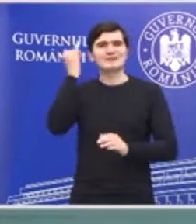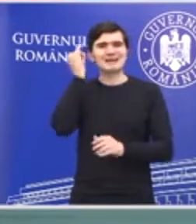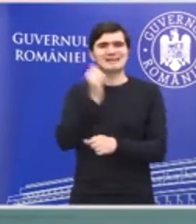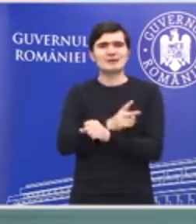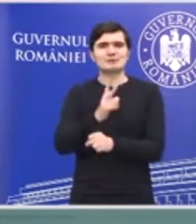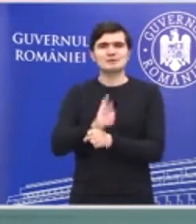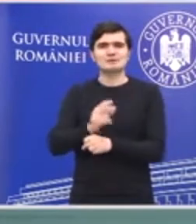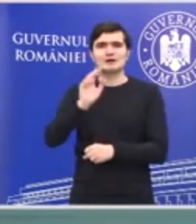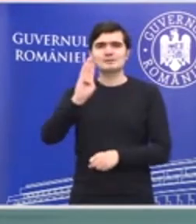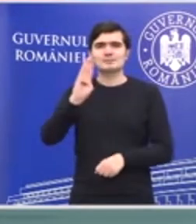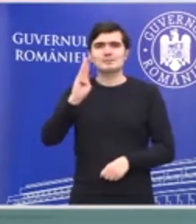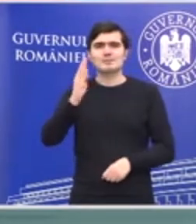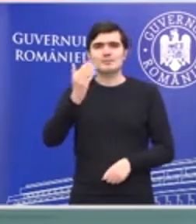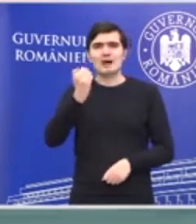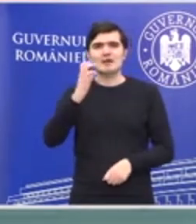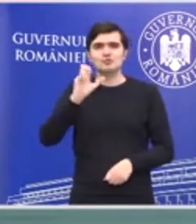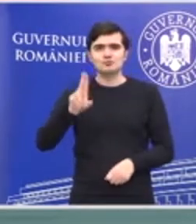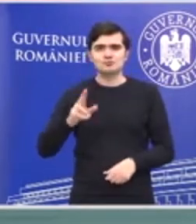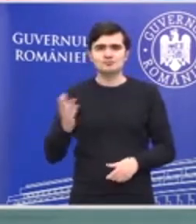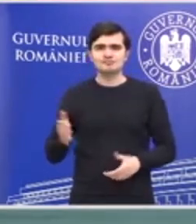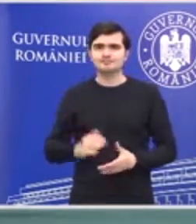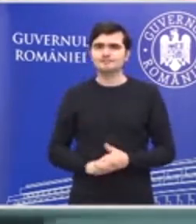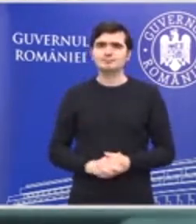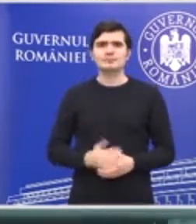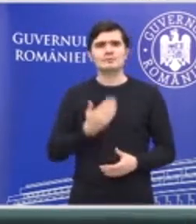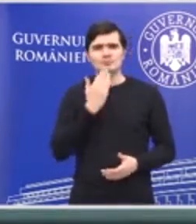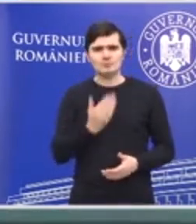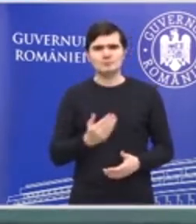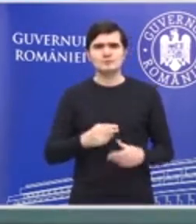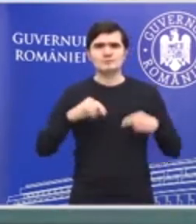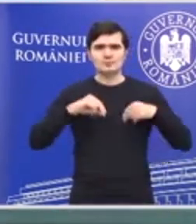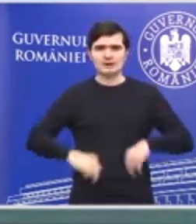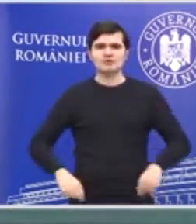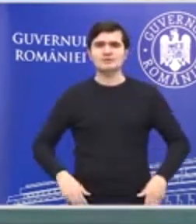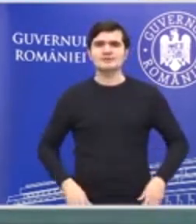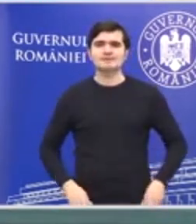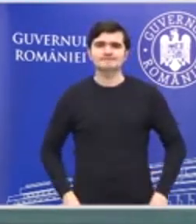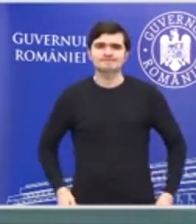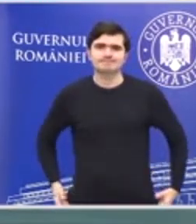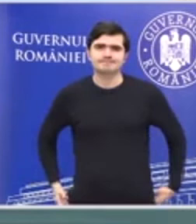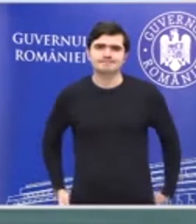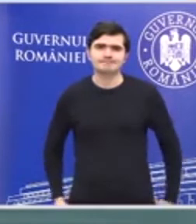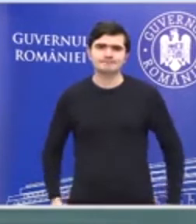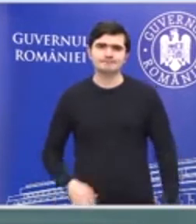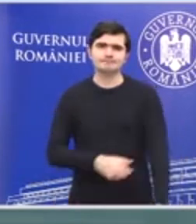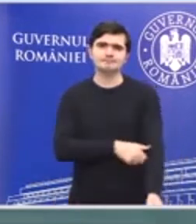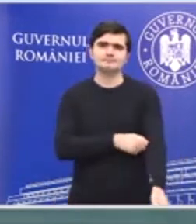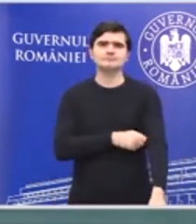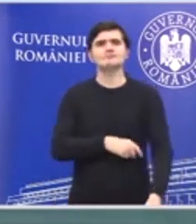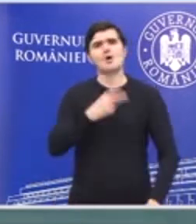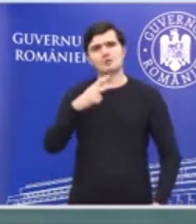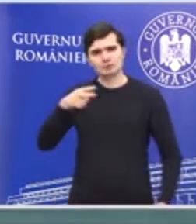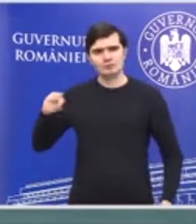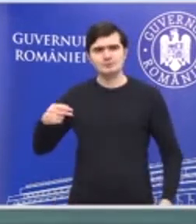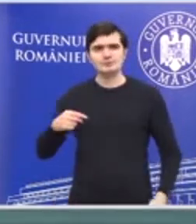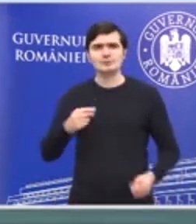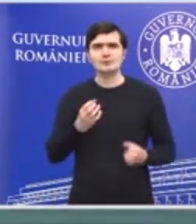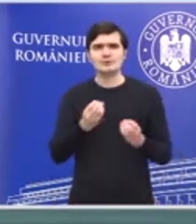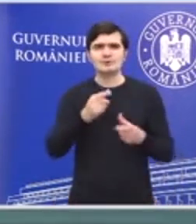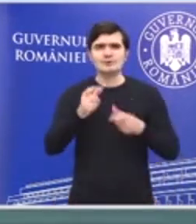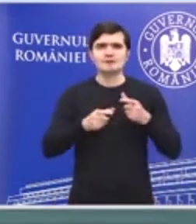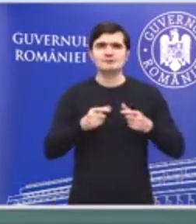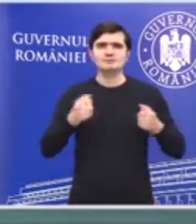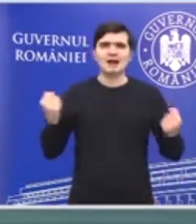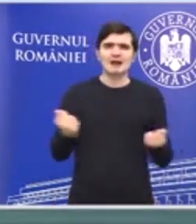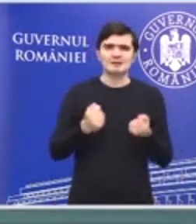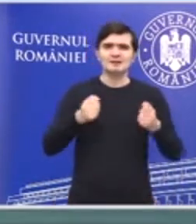stat, Andrei Baciu, vă rog. Mulțumesc foarte mult, domnule președinte. Voi continua cu aspecte legate de misiunile